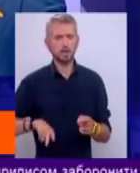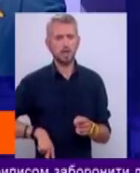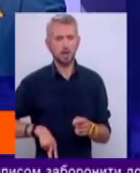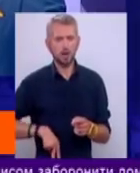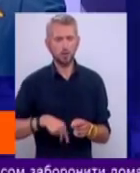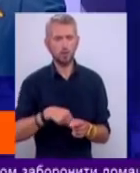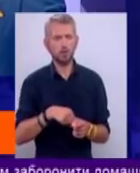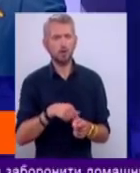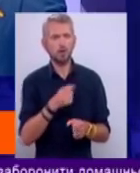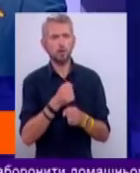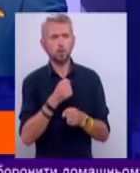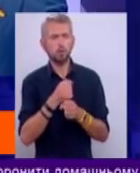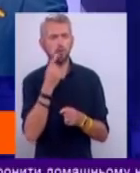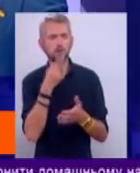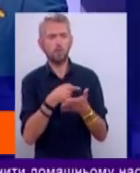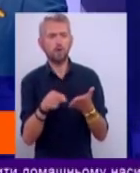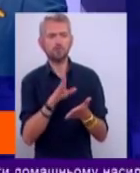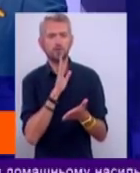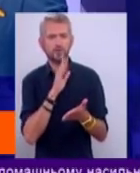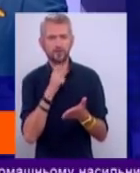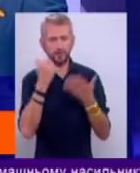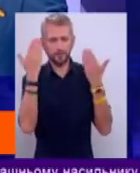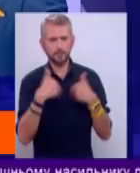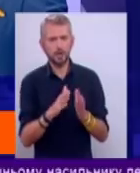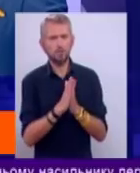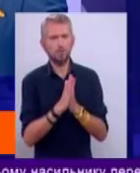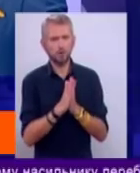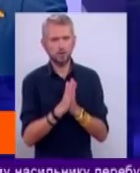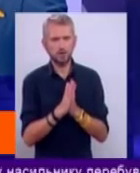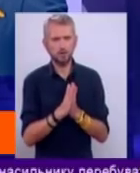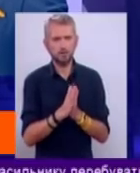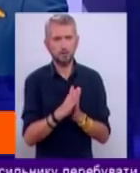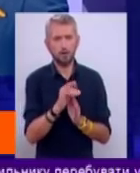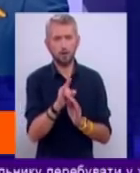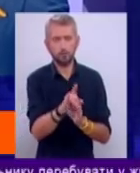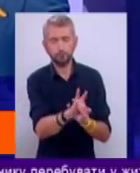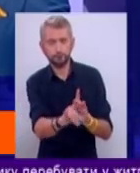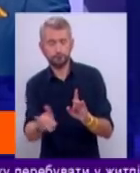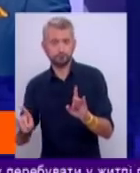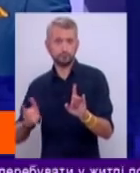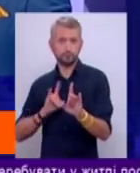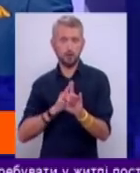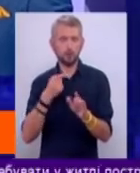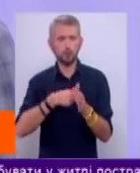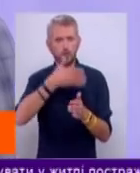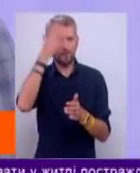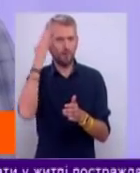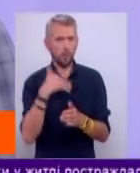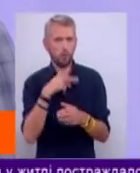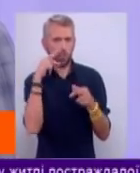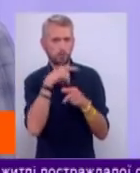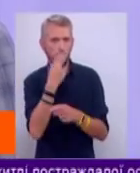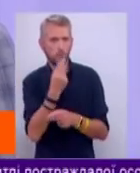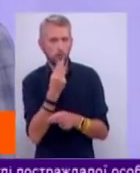зробив зауваження дівчині за зовнішній вигляд і попросив її там з першого ряду стати в останній ряд, тому що в неї волосся не такого кольору. Так. Тобто